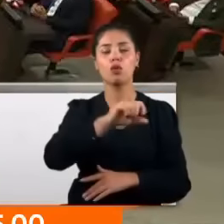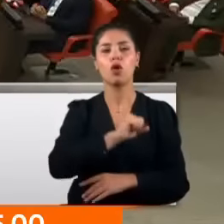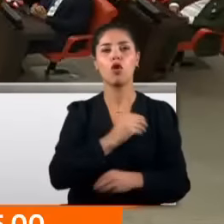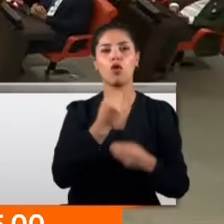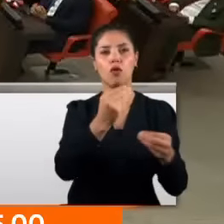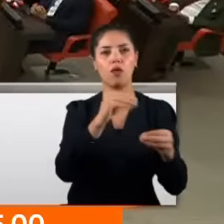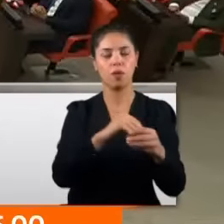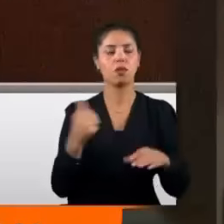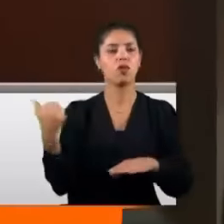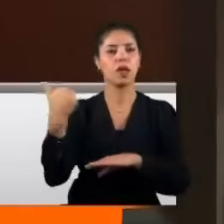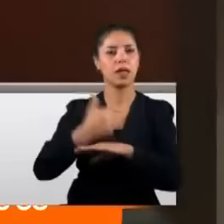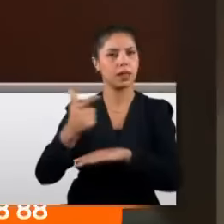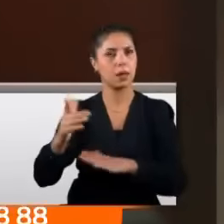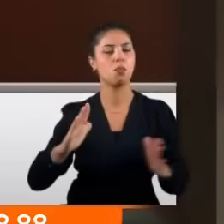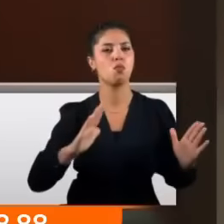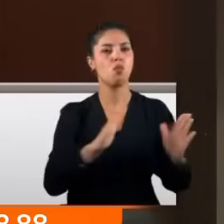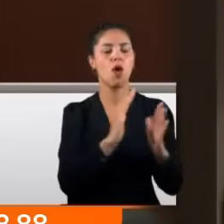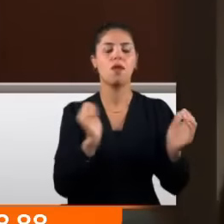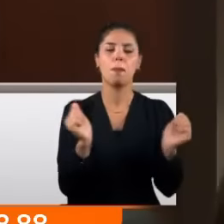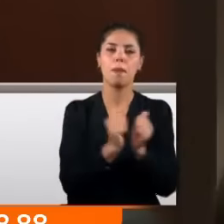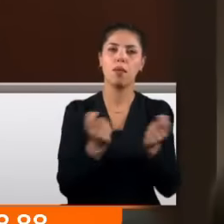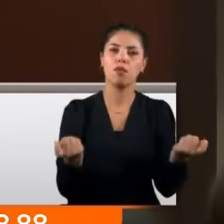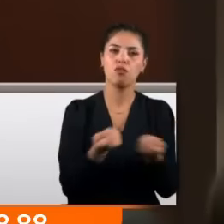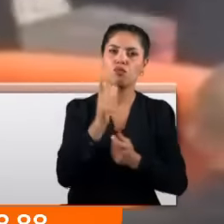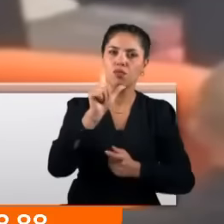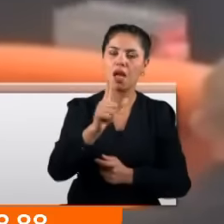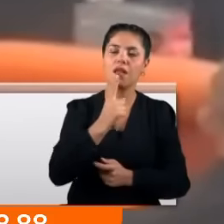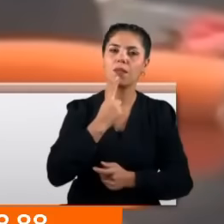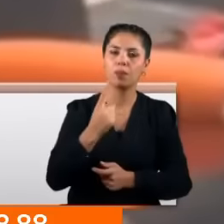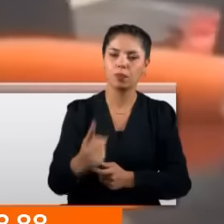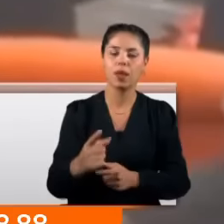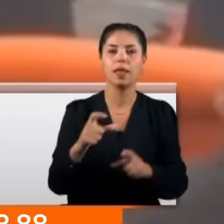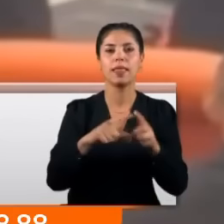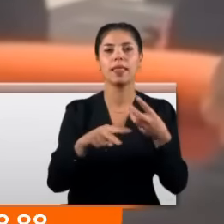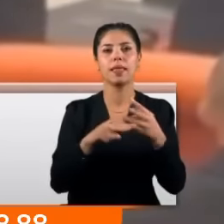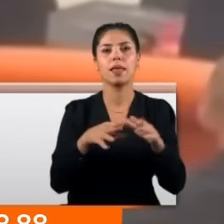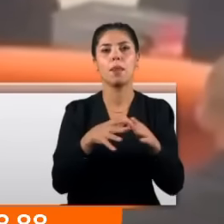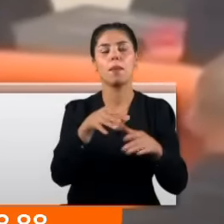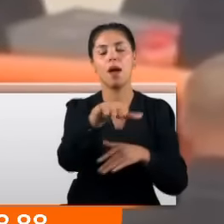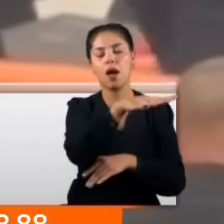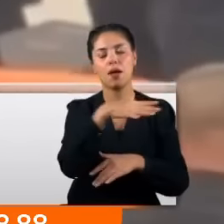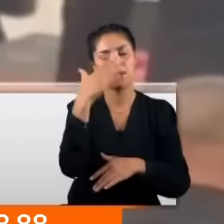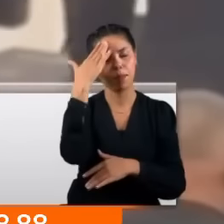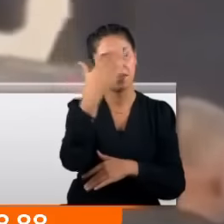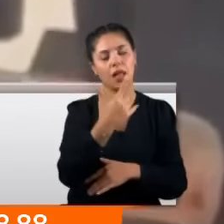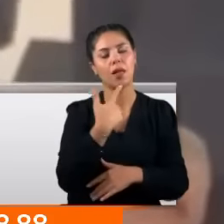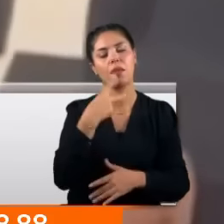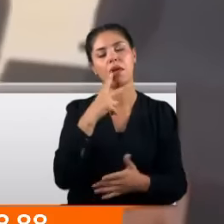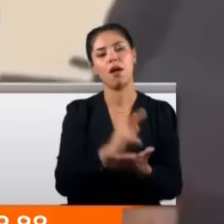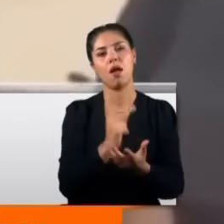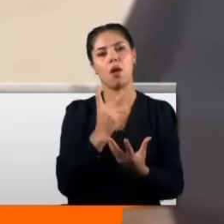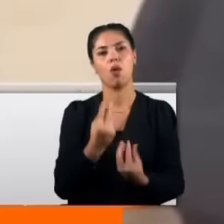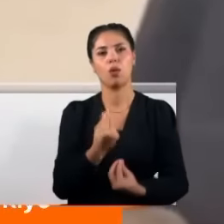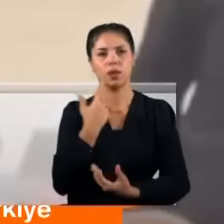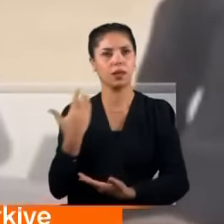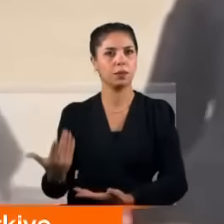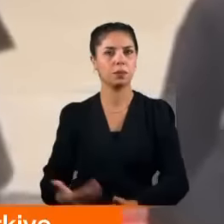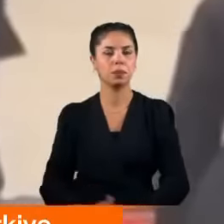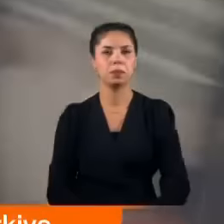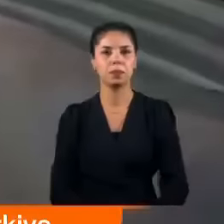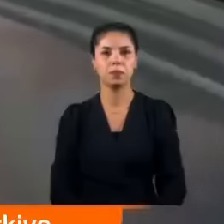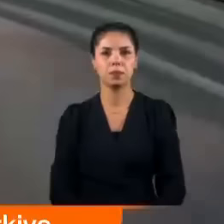için iktidar ve muhalefet birlikte çalışmalı sözleri üzerine DEM Partililerin elini sıkma kararı aldığını belirtti.